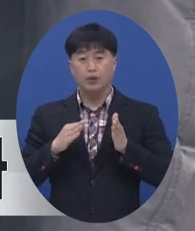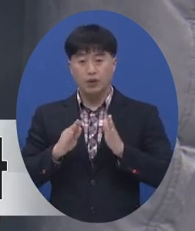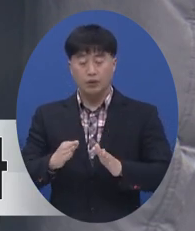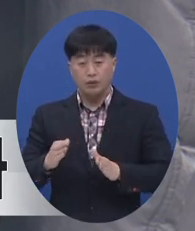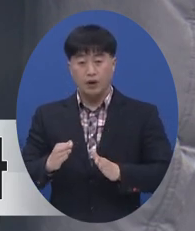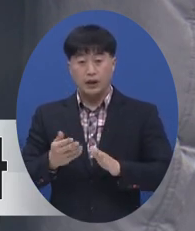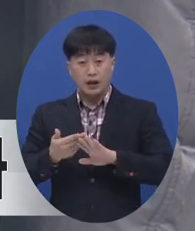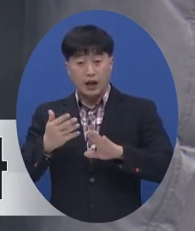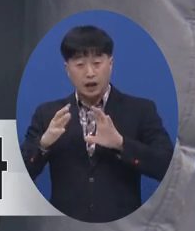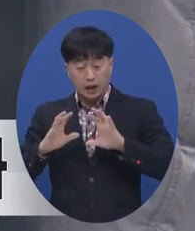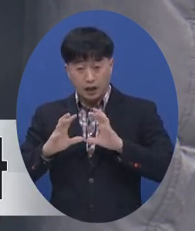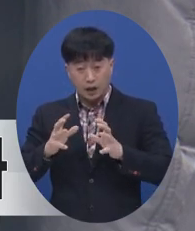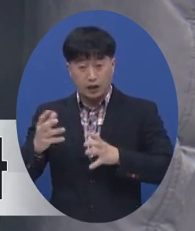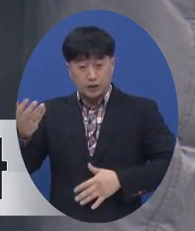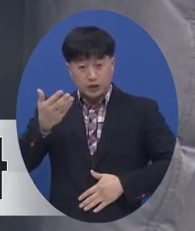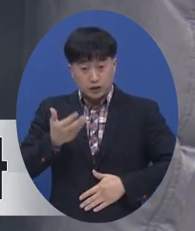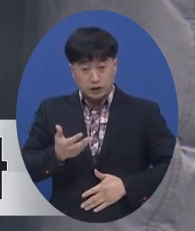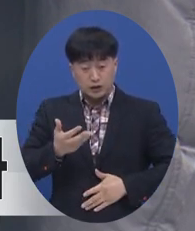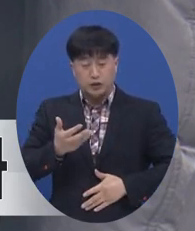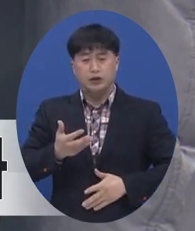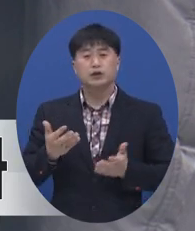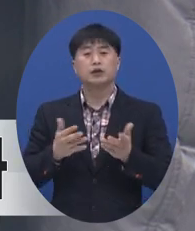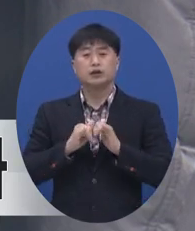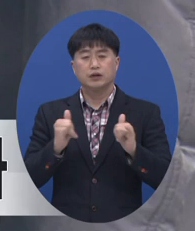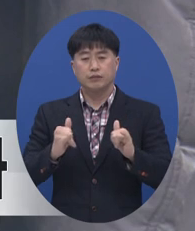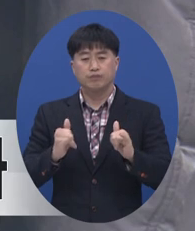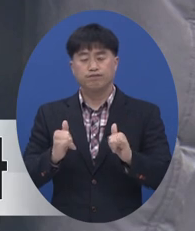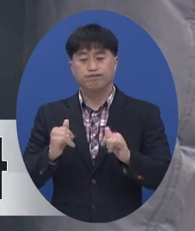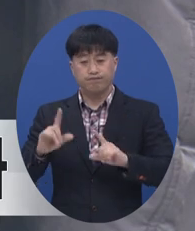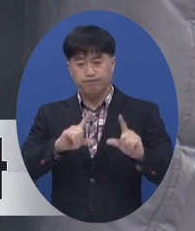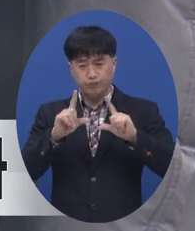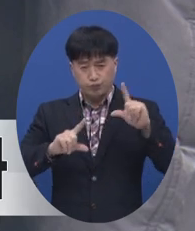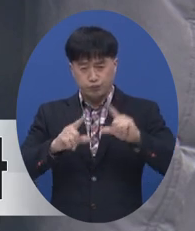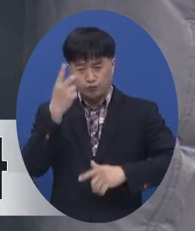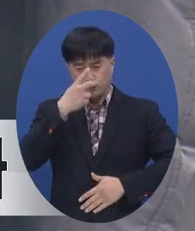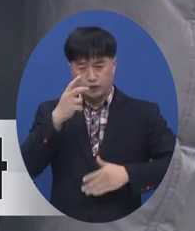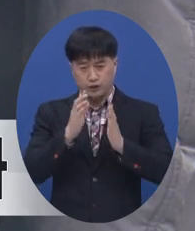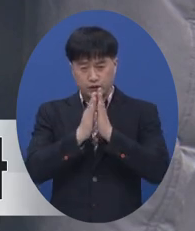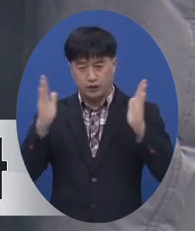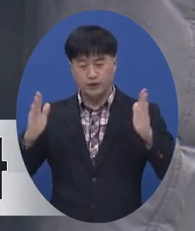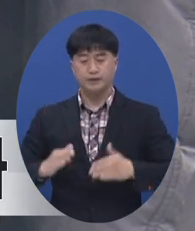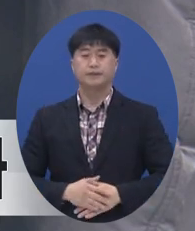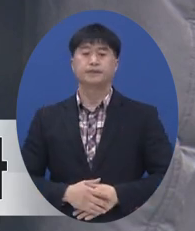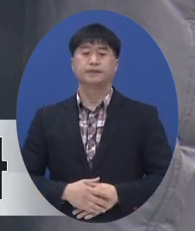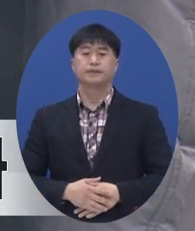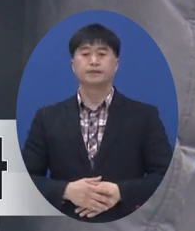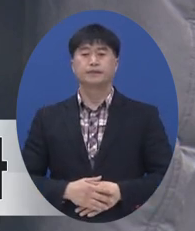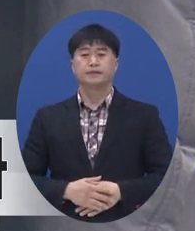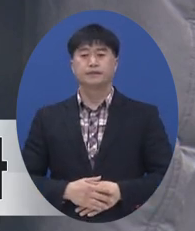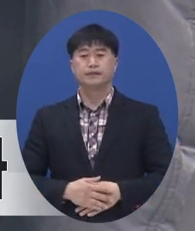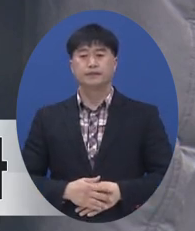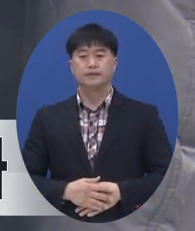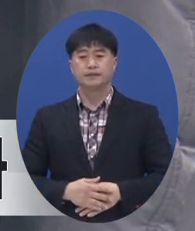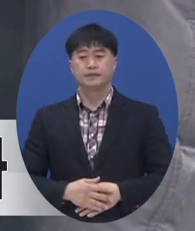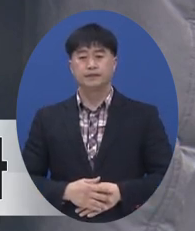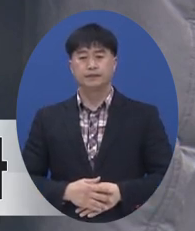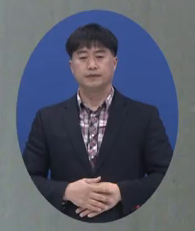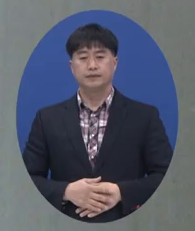이주노동자들의 죽어 싫다 전수 조사에 나섰습니다 경기 gtv 김태희 기자의 보도입니다